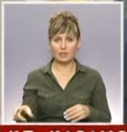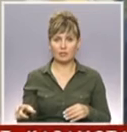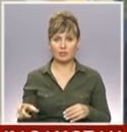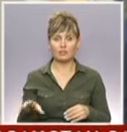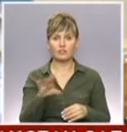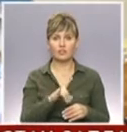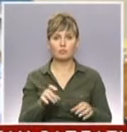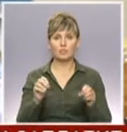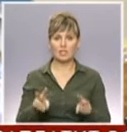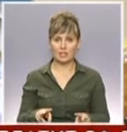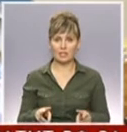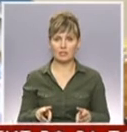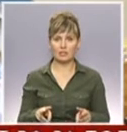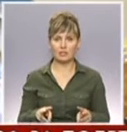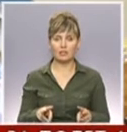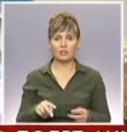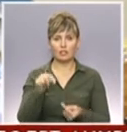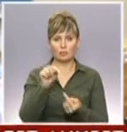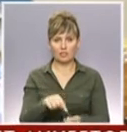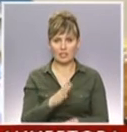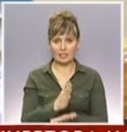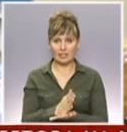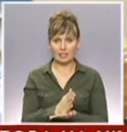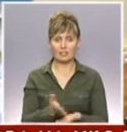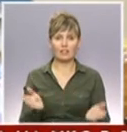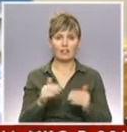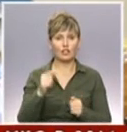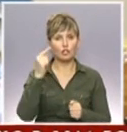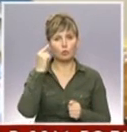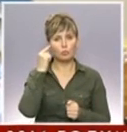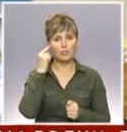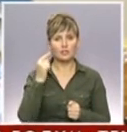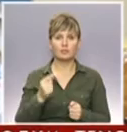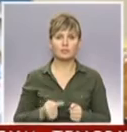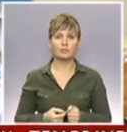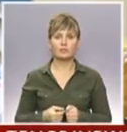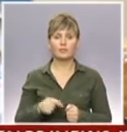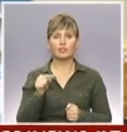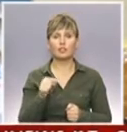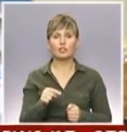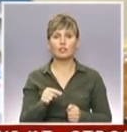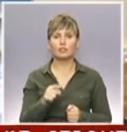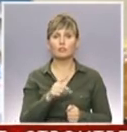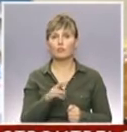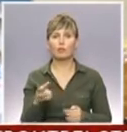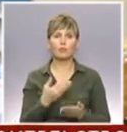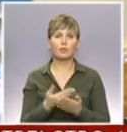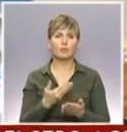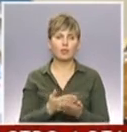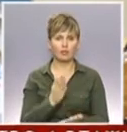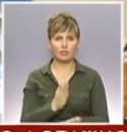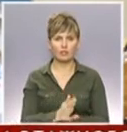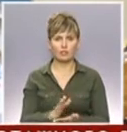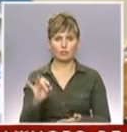вы специалисты, компетенция есть, давайте думайте. Тысячи, миллион примеров есть в мире